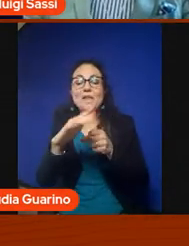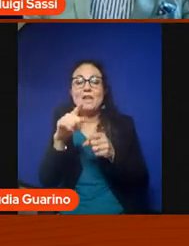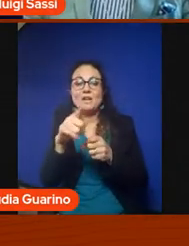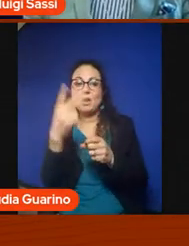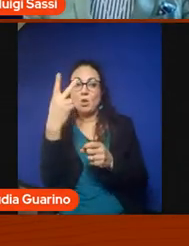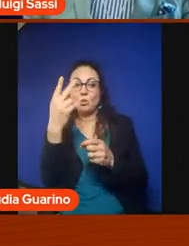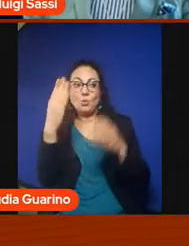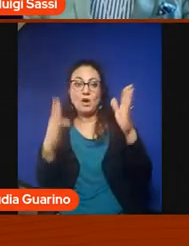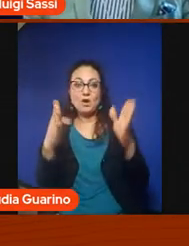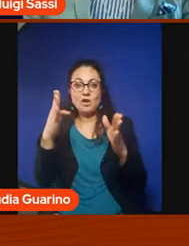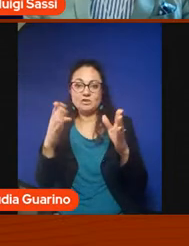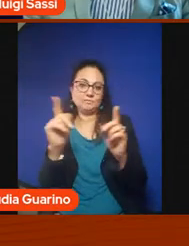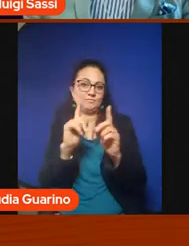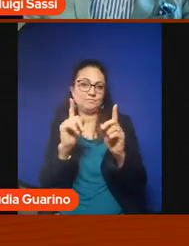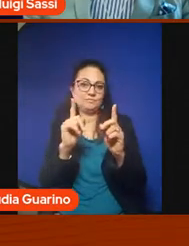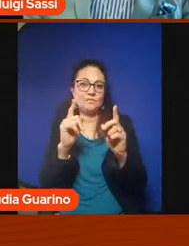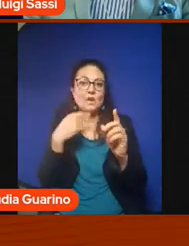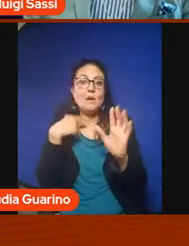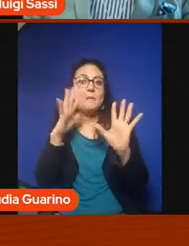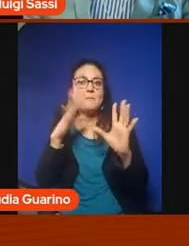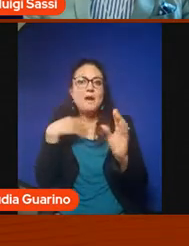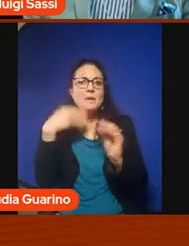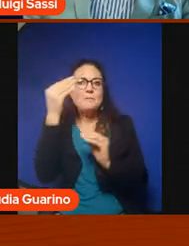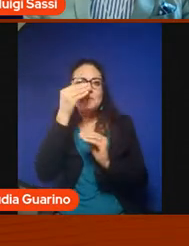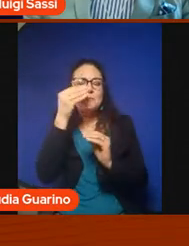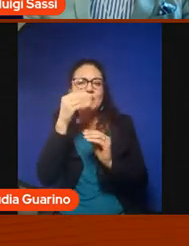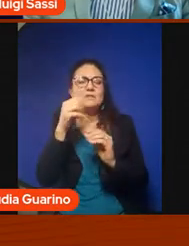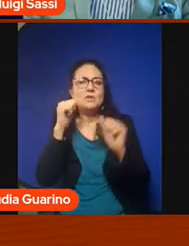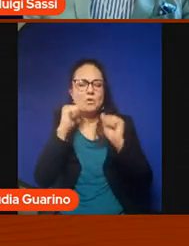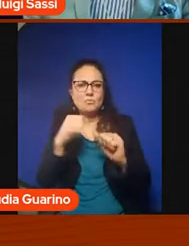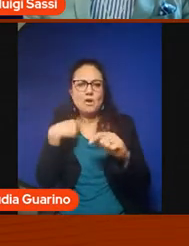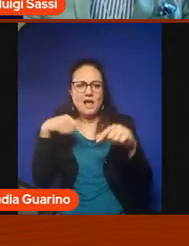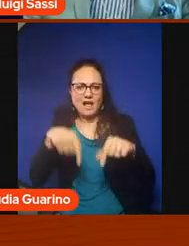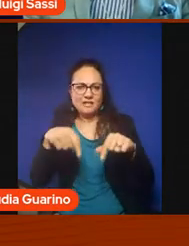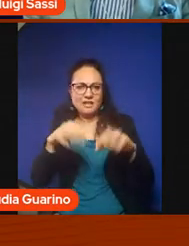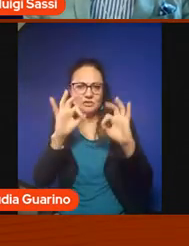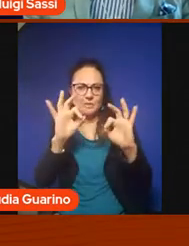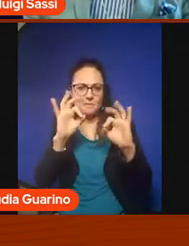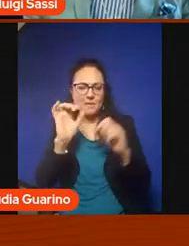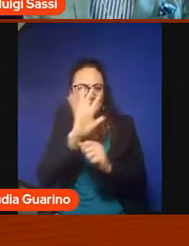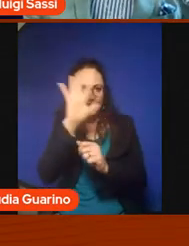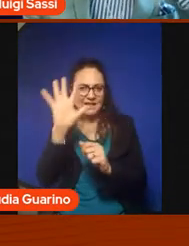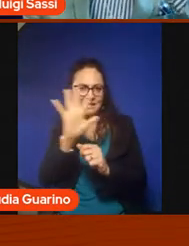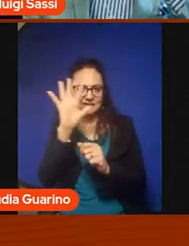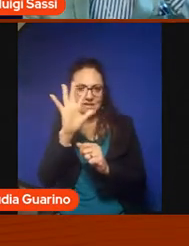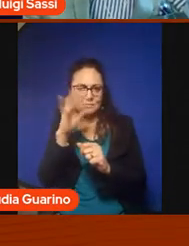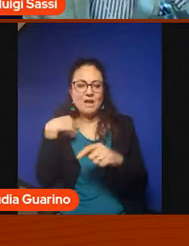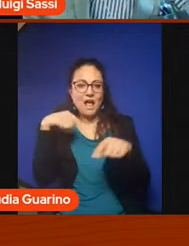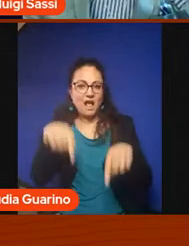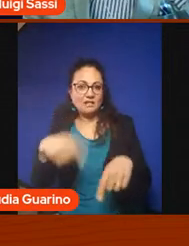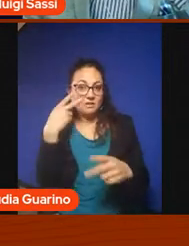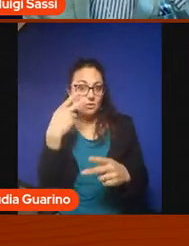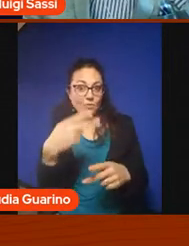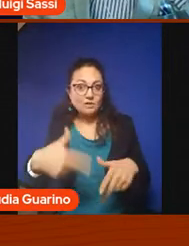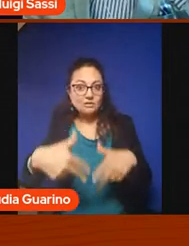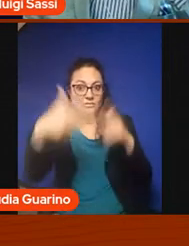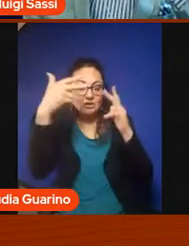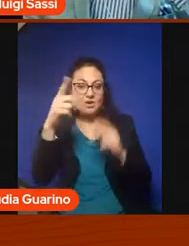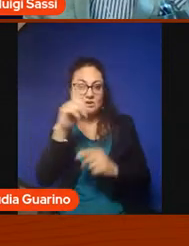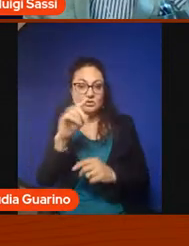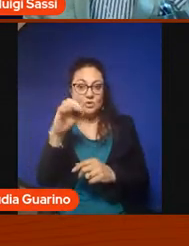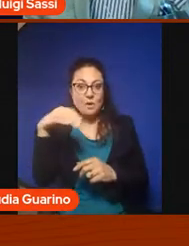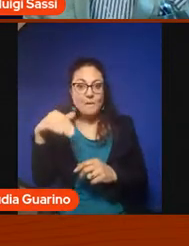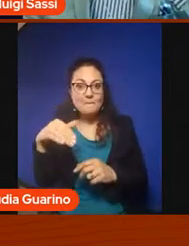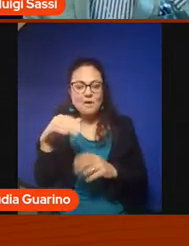un esempio che penso che calza perfettamente adesso. Noi stiamo usando Zoom o un'altra piattaforma